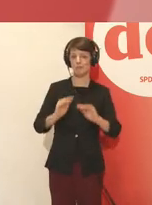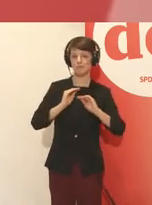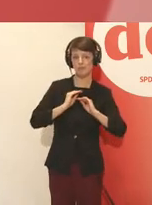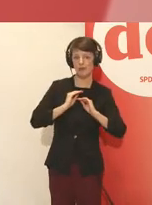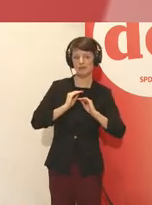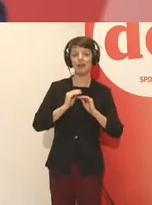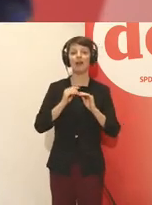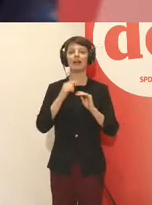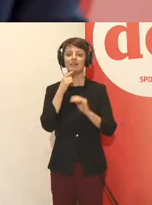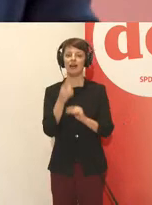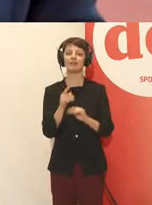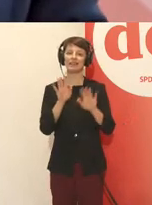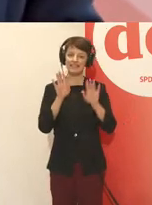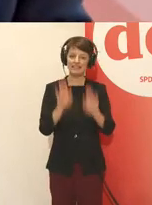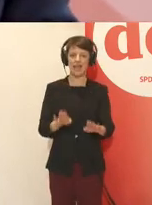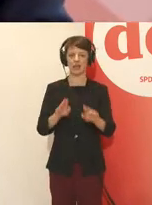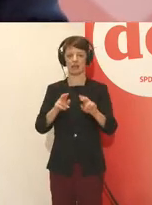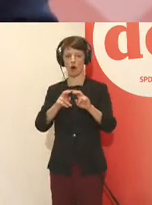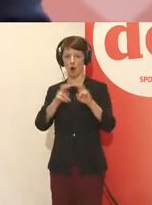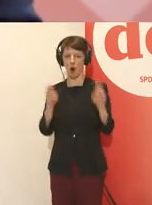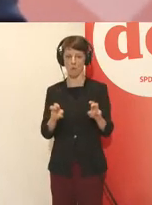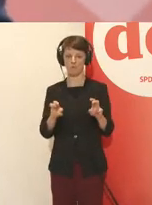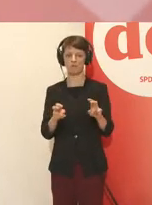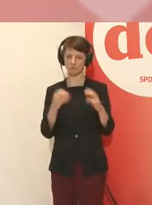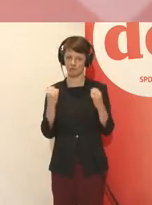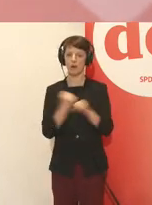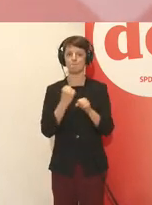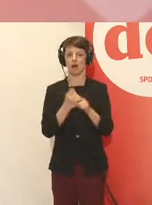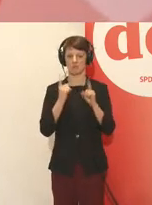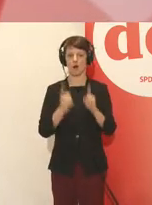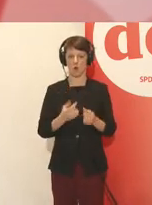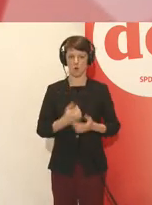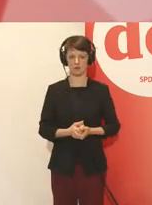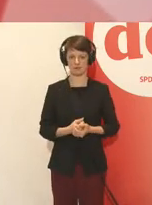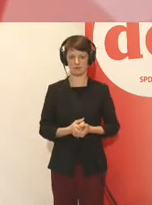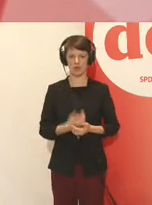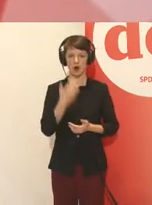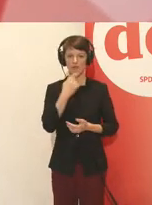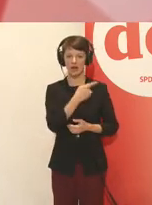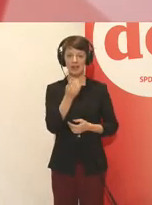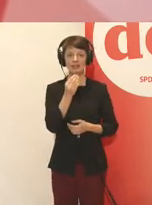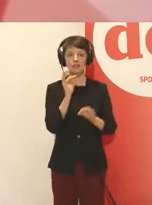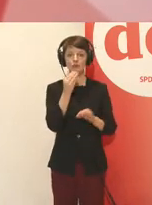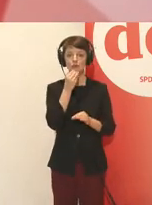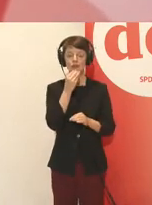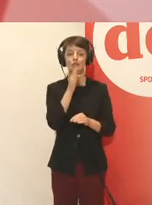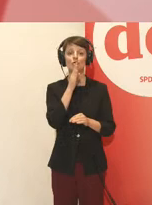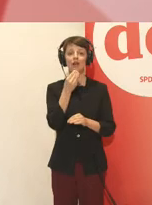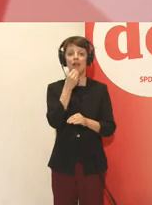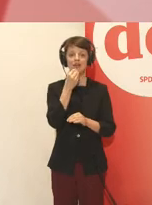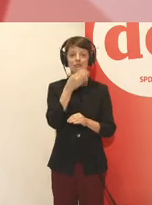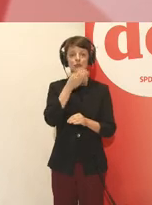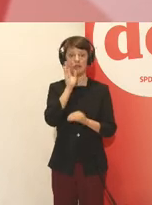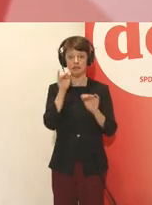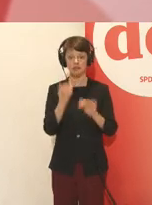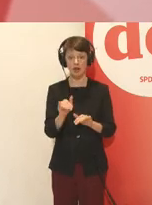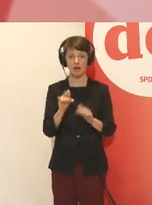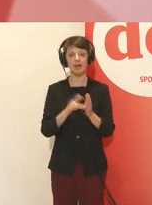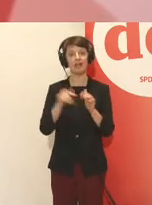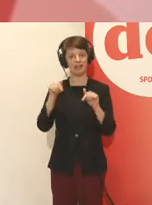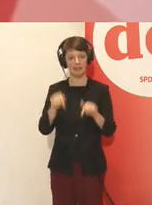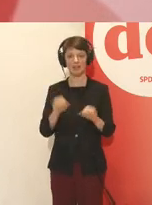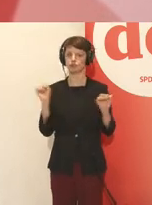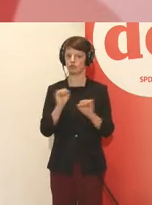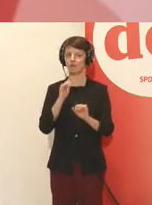stay home haben sie gesagt und so machen wir das jetzt auch ihr habt hoffentlich genug zu essen zu trinken bereit gestellt weil hier ist ganz schön